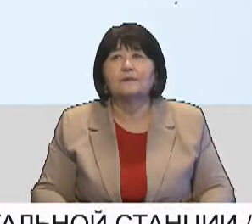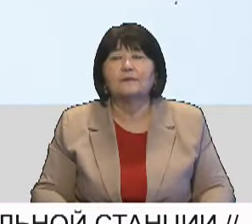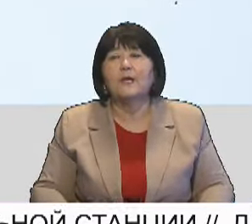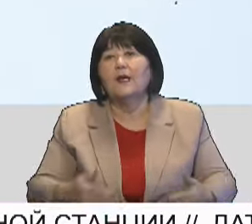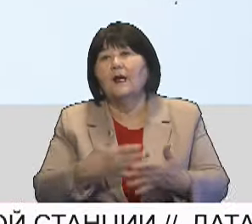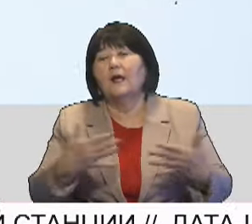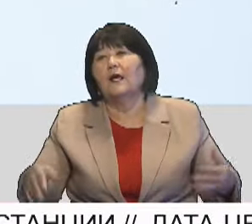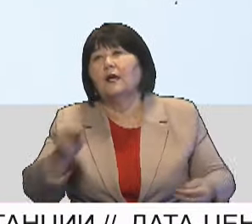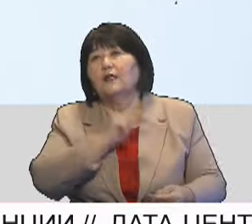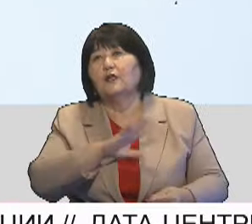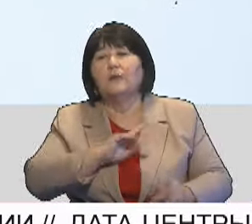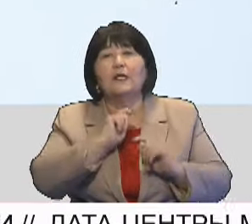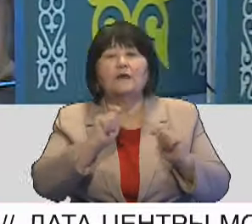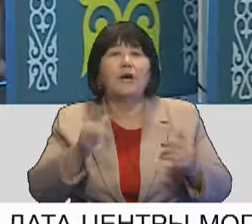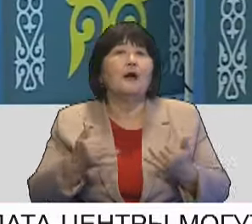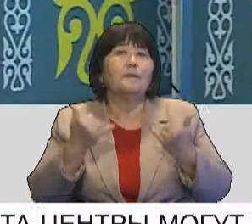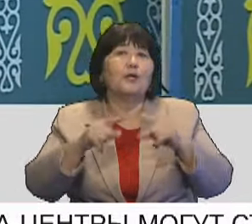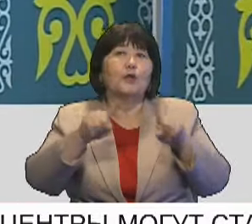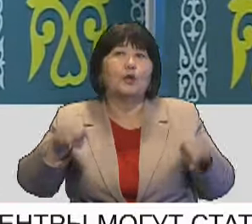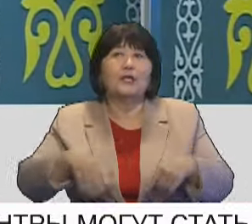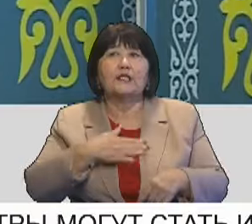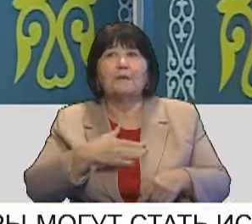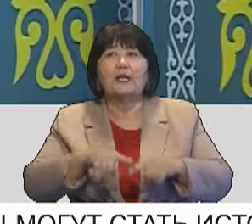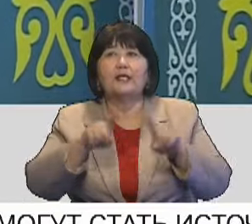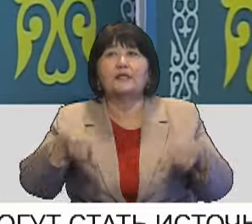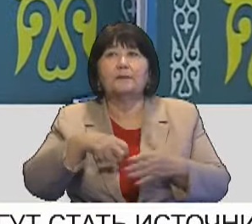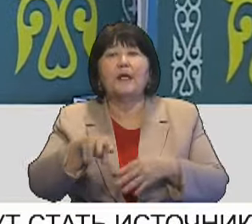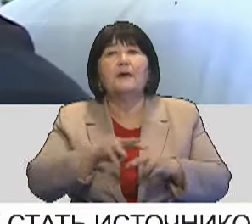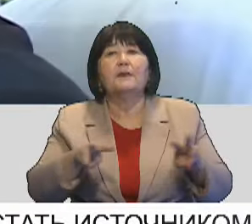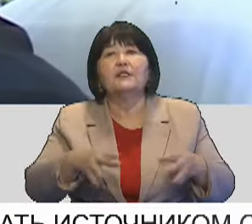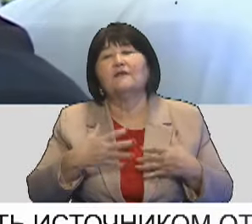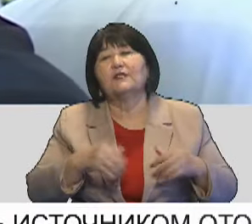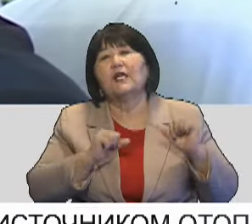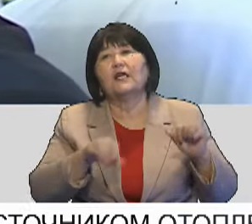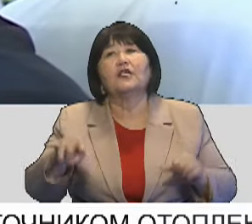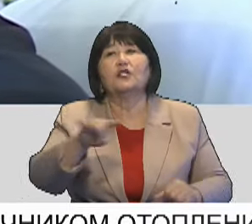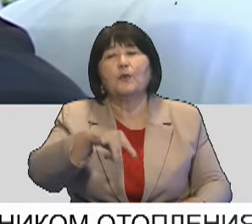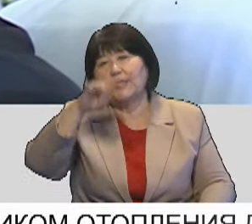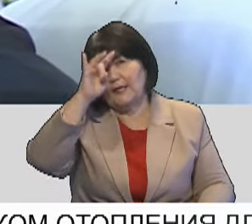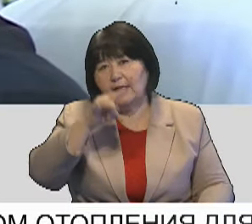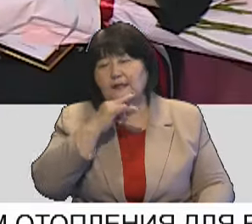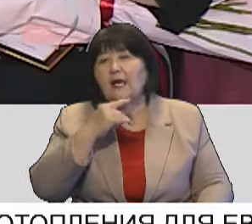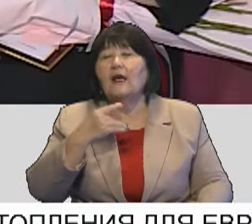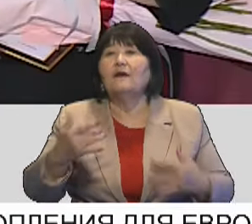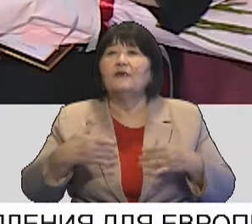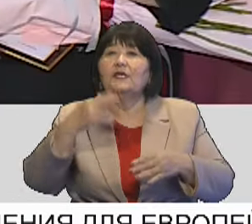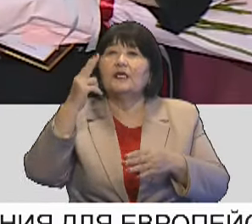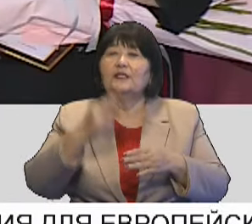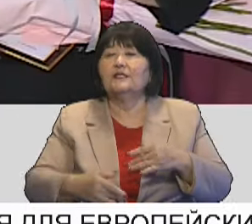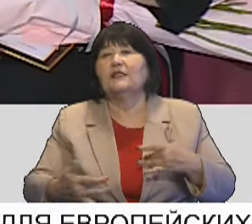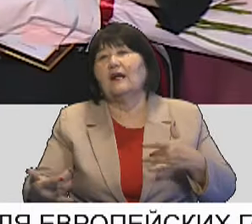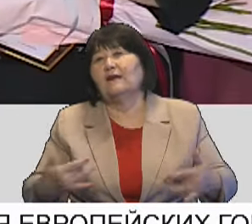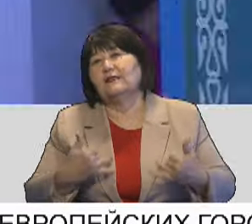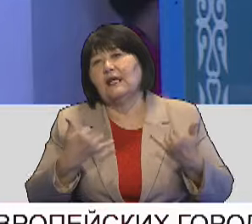Ряду медработников были вручены почетная грамота и благодарственное письмо Министерства здравоохранения Республики Казахстан. Вечер завершился праздничным